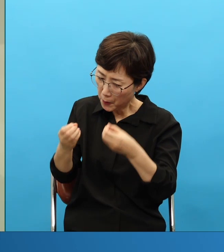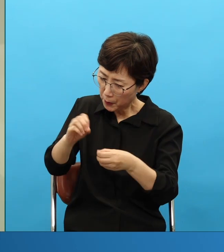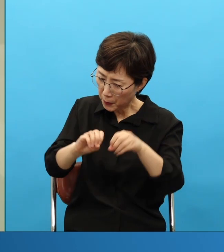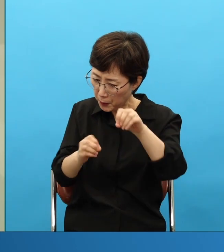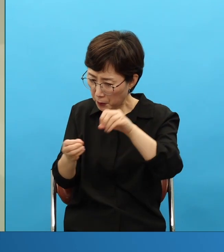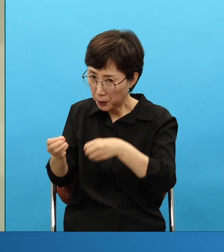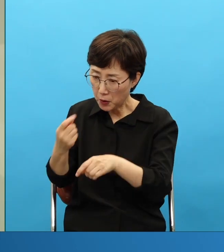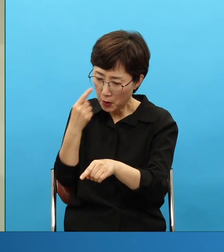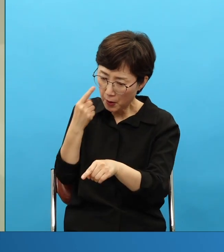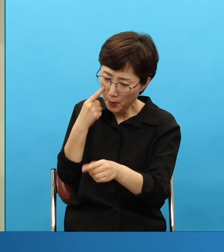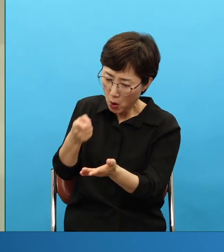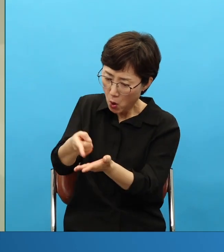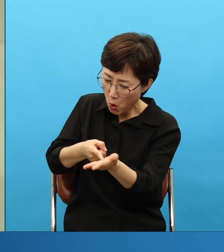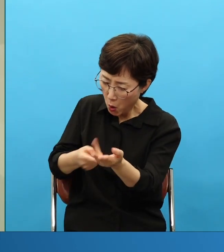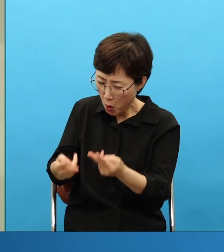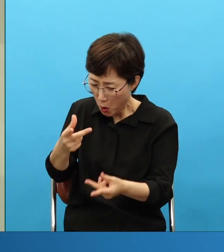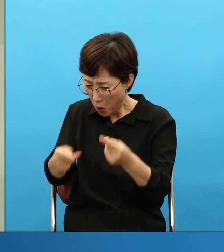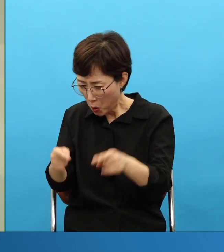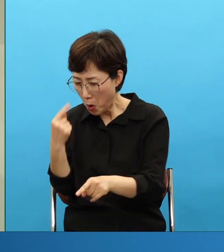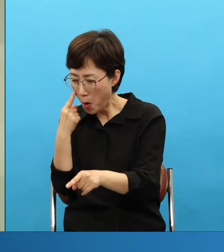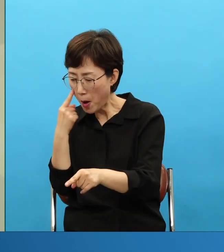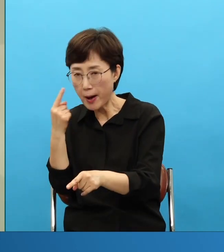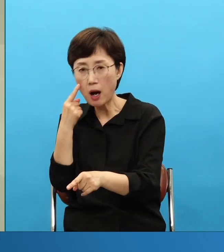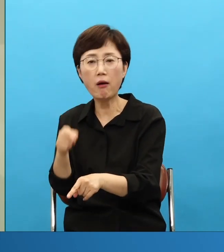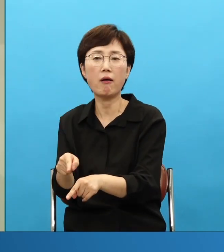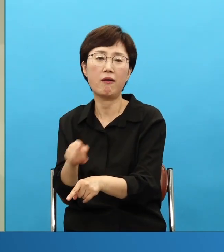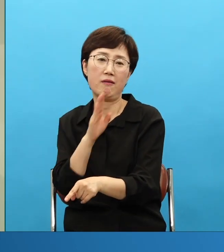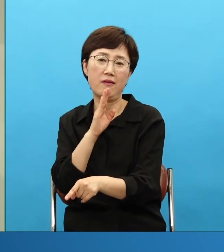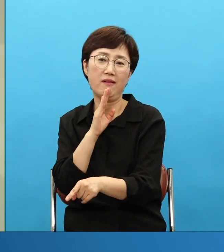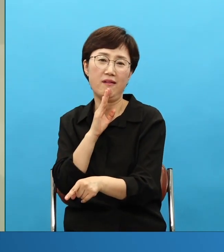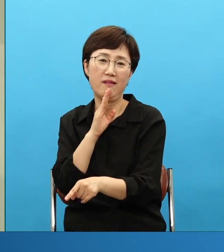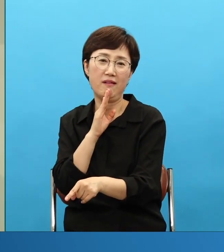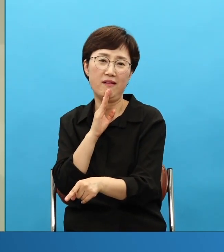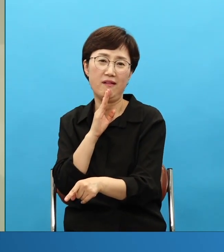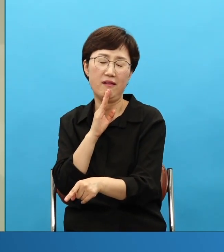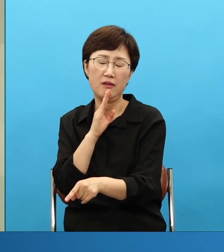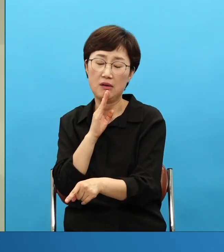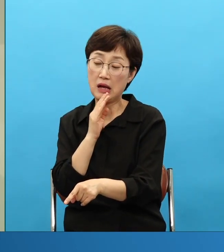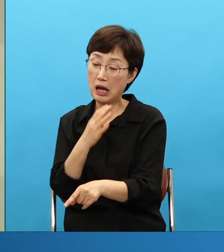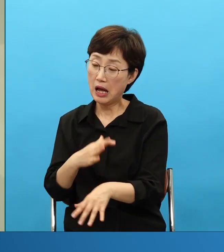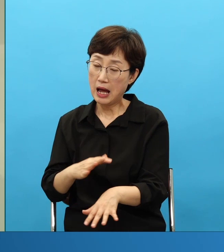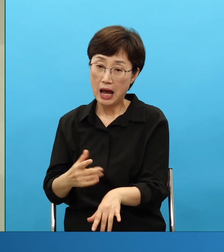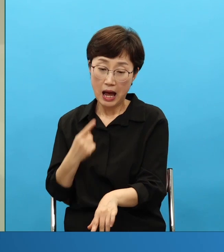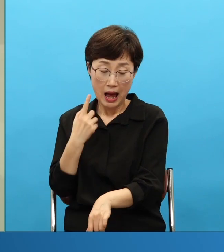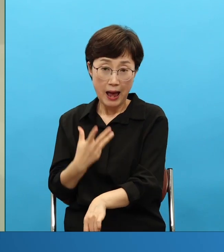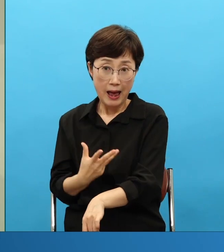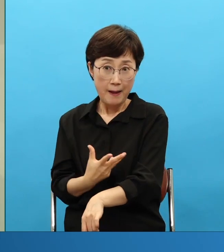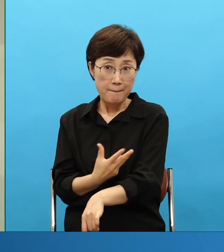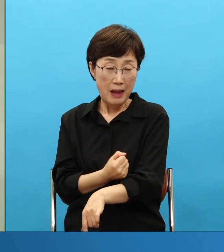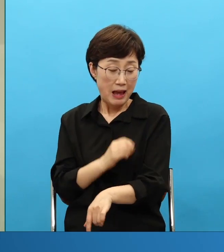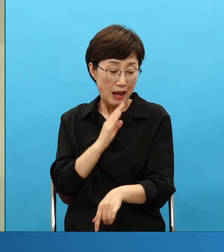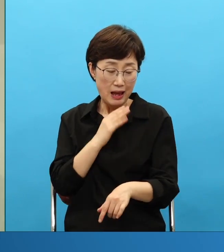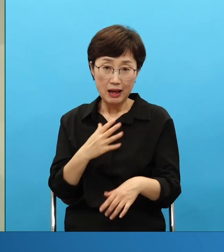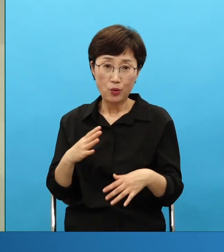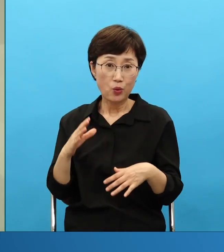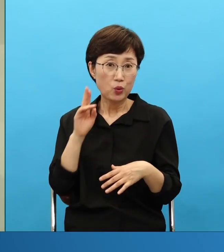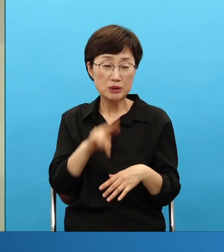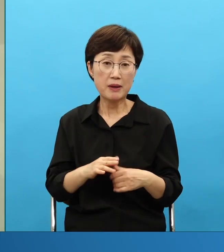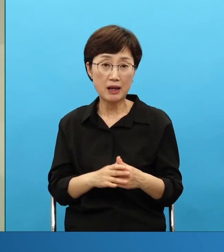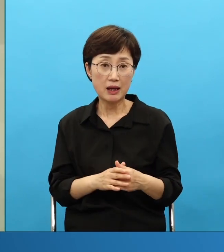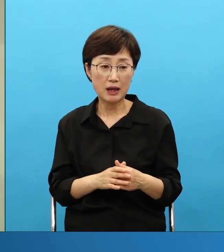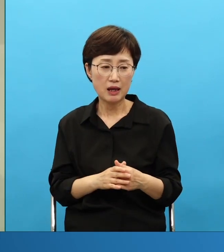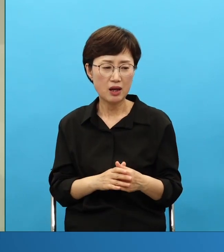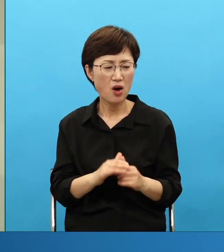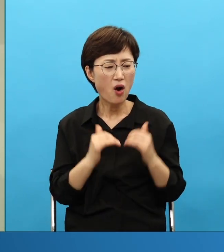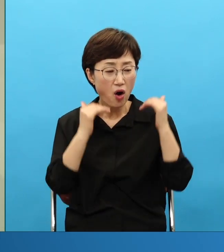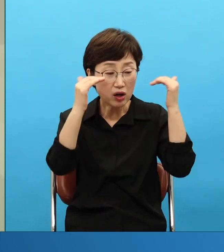복음 안전하는 제사장이 죽었다 뭐 그건 뭐 어쩌면 잘 죽은 거고. That a priest who's not proclaimed the gospel has been put to death. Maybe that's a good thing. 아이들. But the